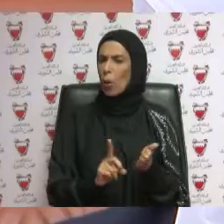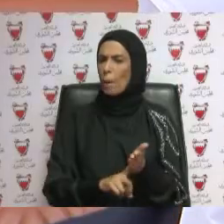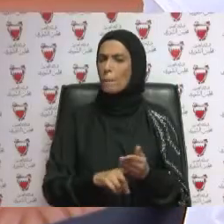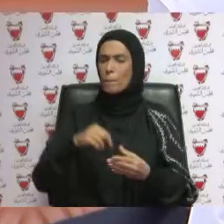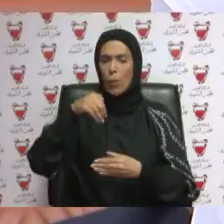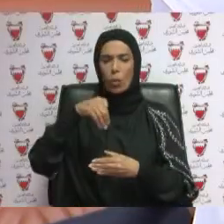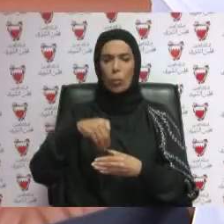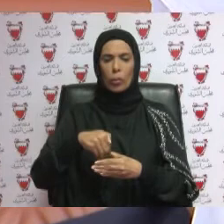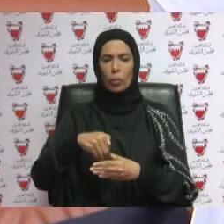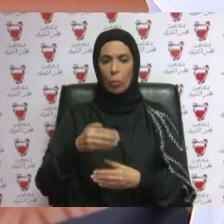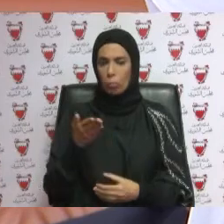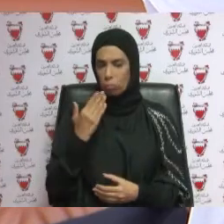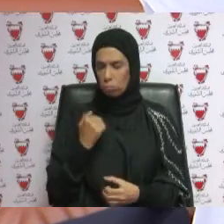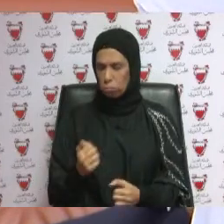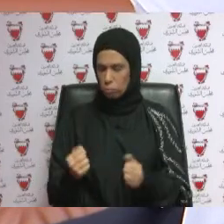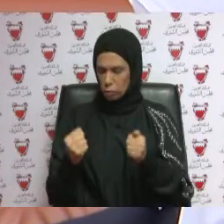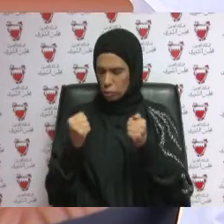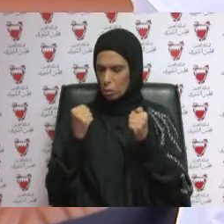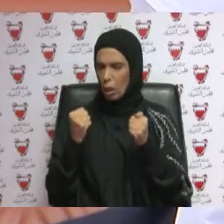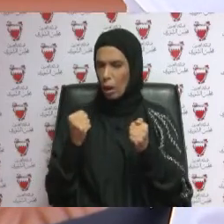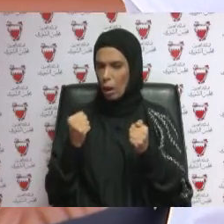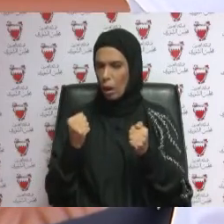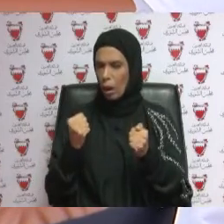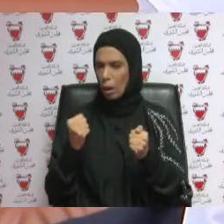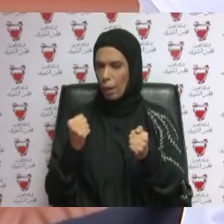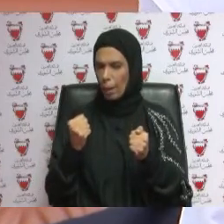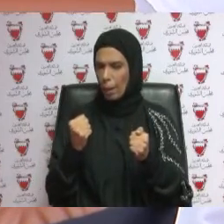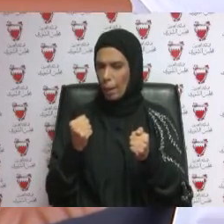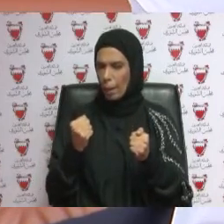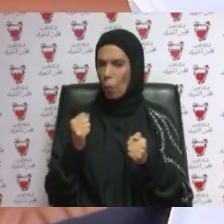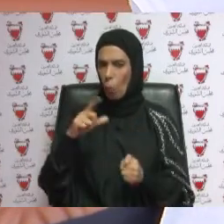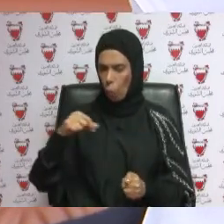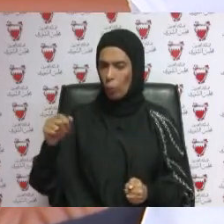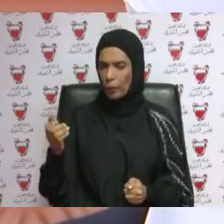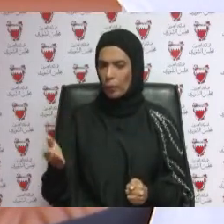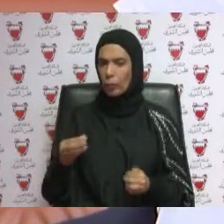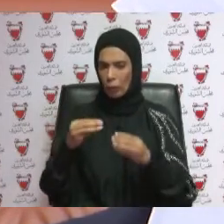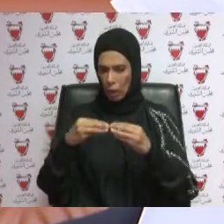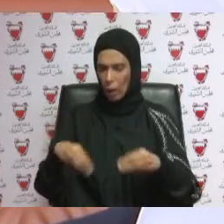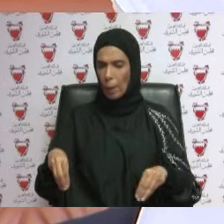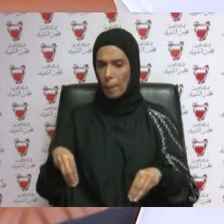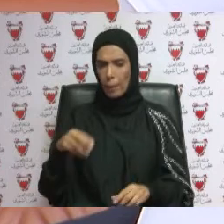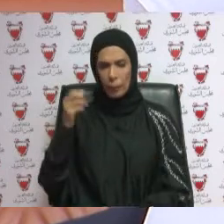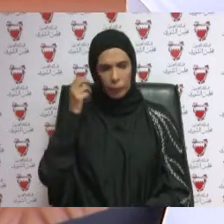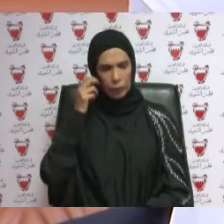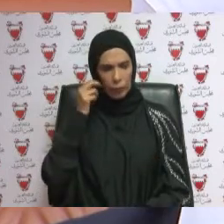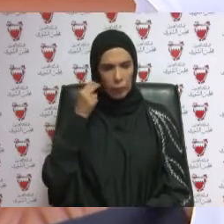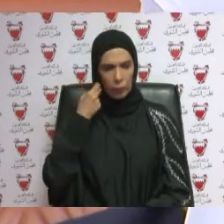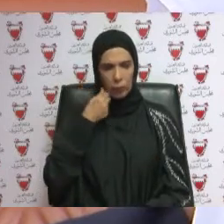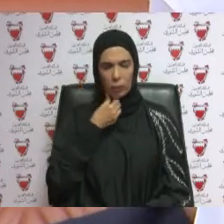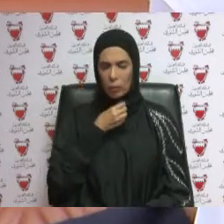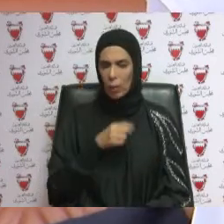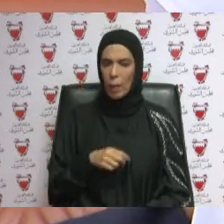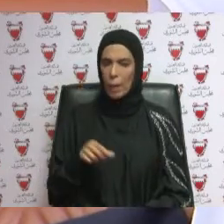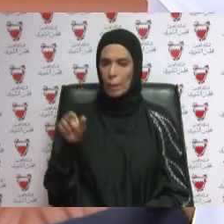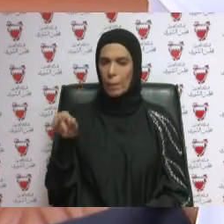هذه ليس مسألة بسيطة، وإذا كانت الجهات المعنية عندها الإمكانيات المالية أو